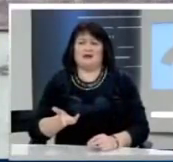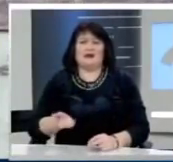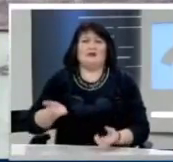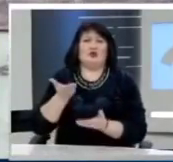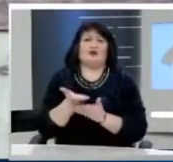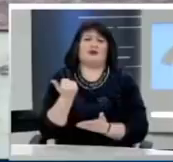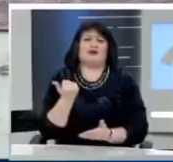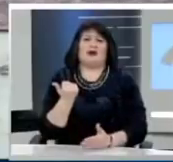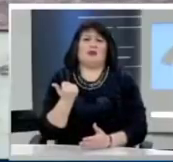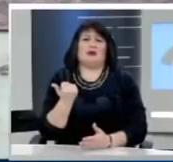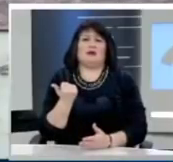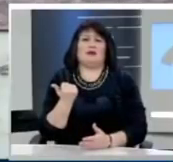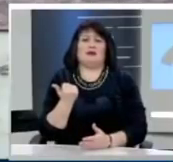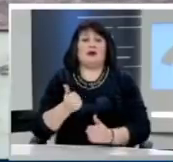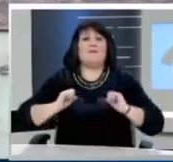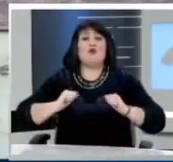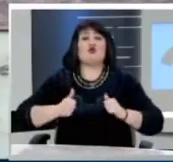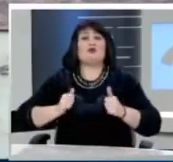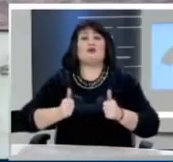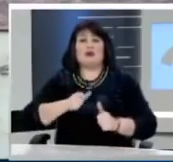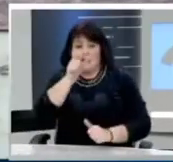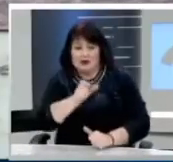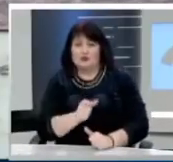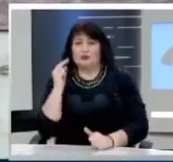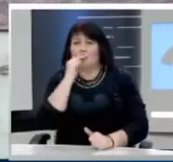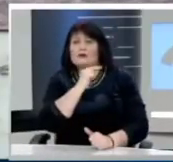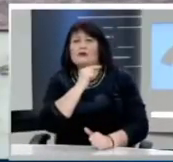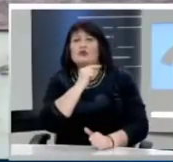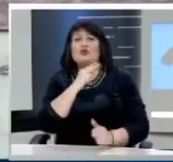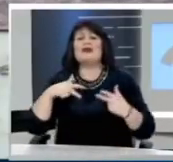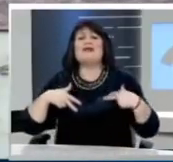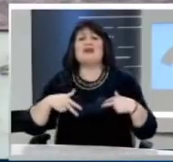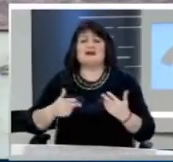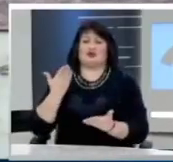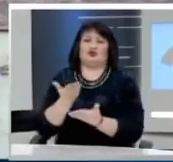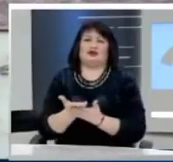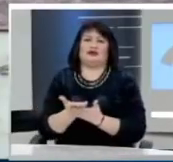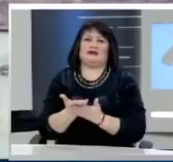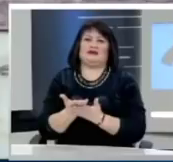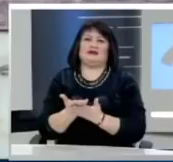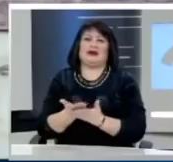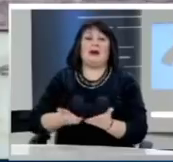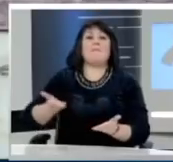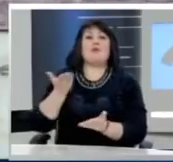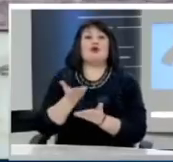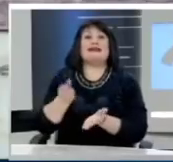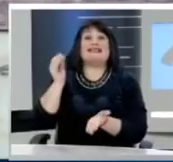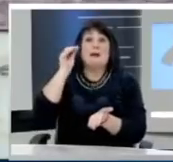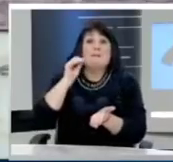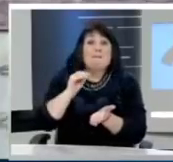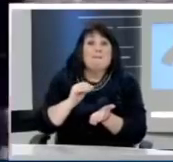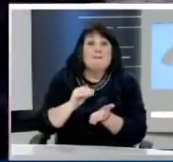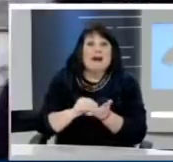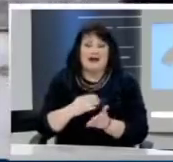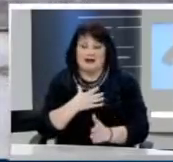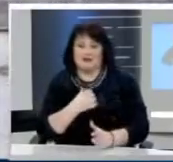τέτοια πρόταση και πάμε με πρωτοβουλία του Πρωθυπουργού και της κυβέρνησης στην πρόταση